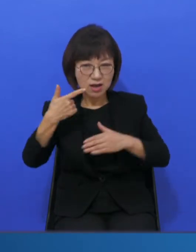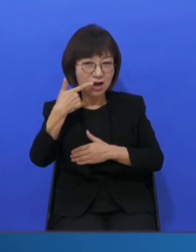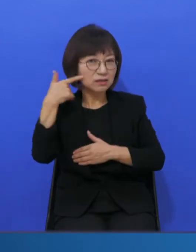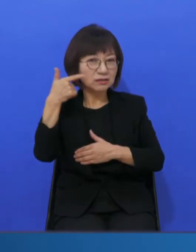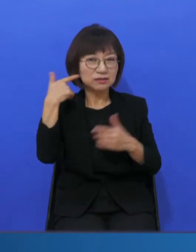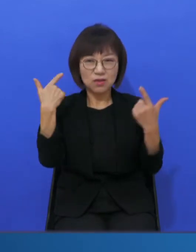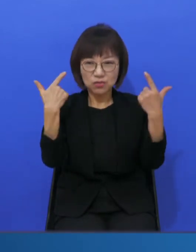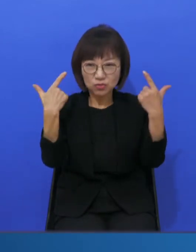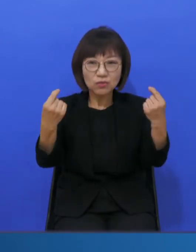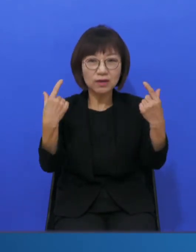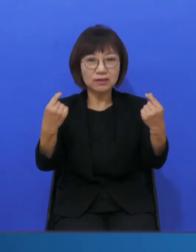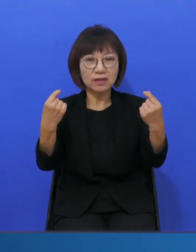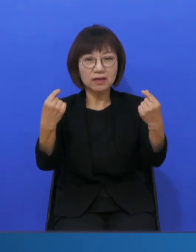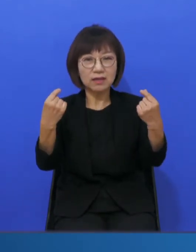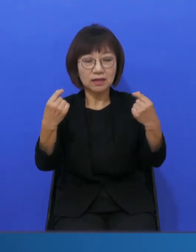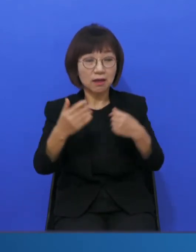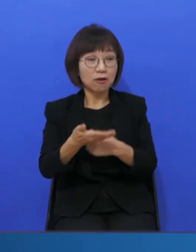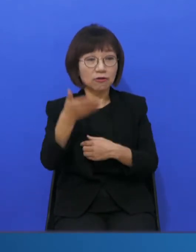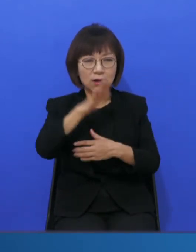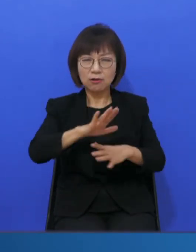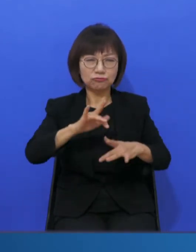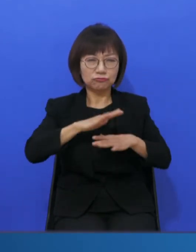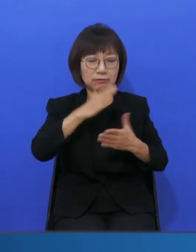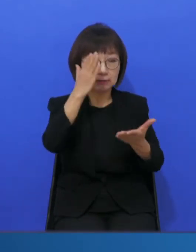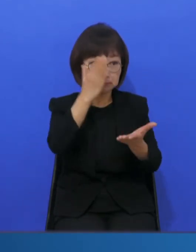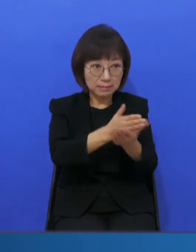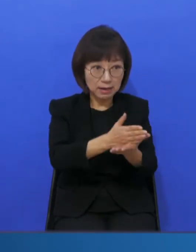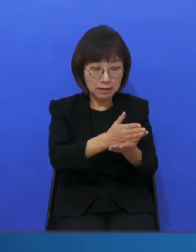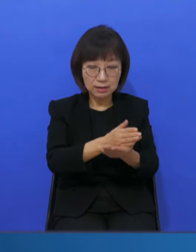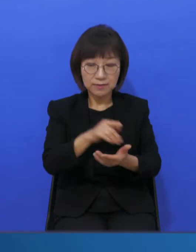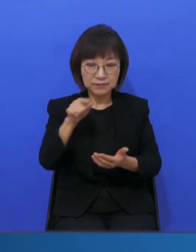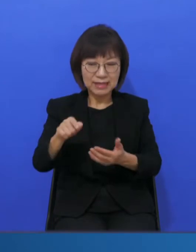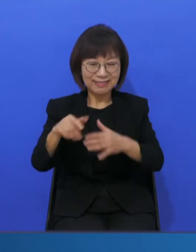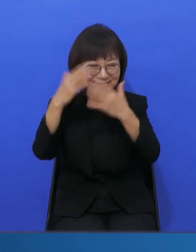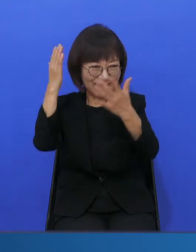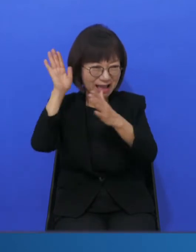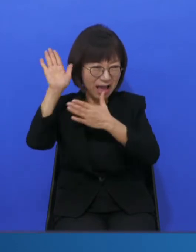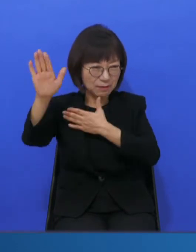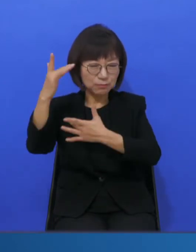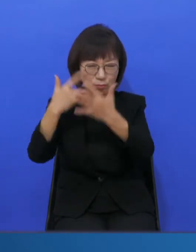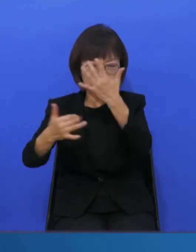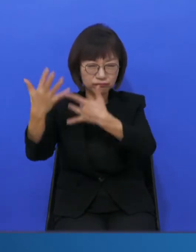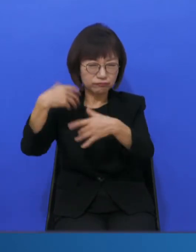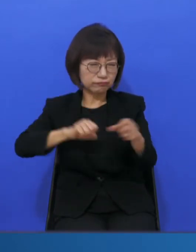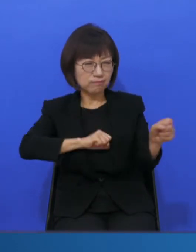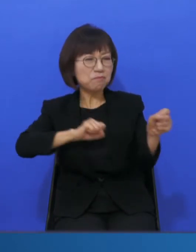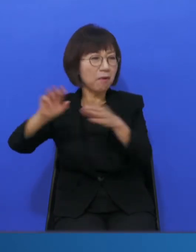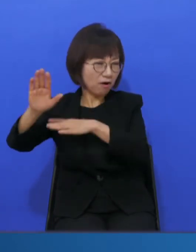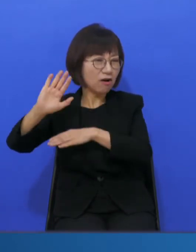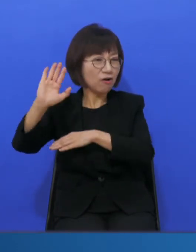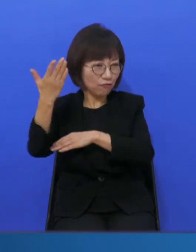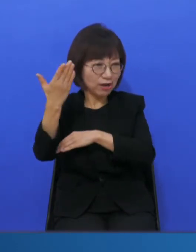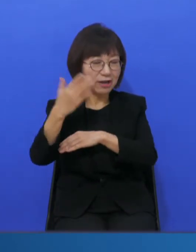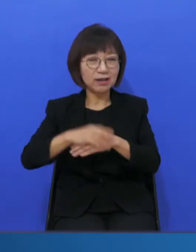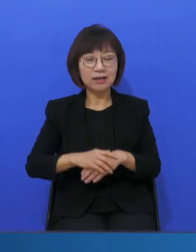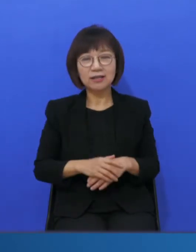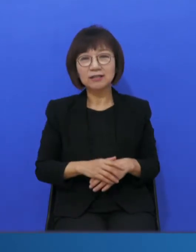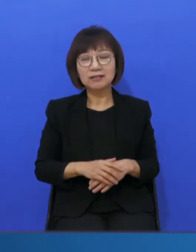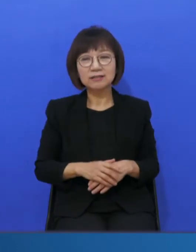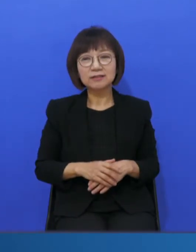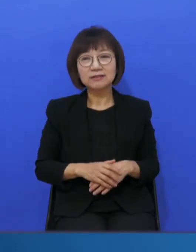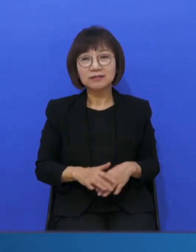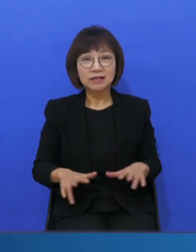not be 그들을 afraid. 불 가운데 던져질 것이다. Because I will throw them into the 두려워하지 fire 말라는 furnace. 겁니다. So do not be afraid. 로마는